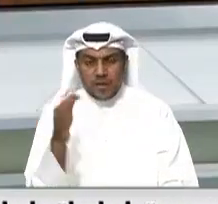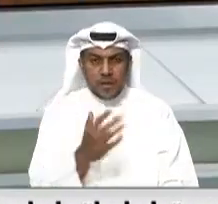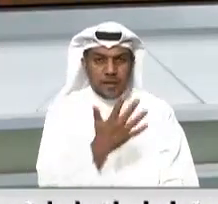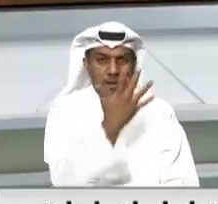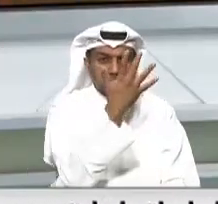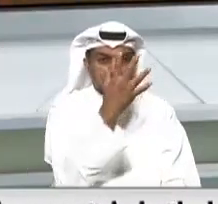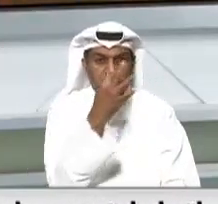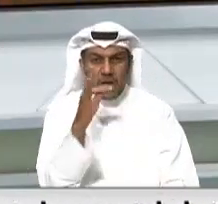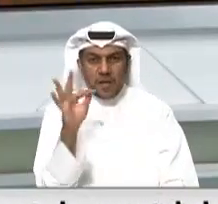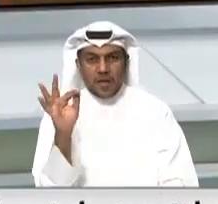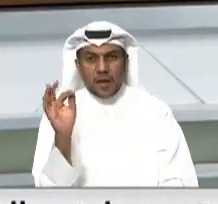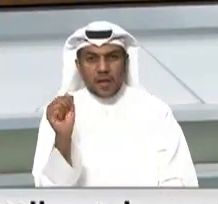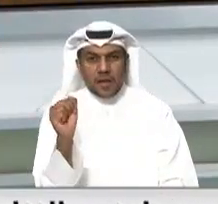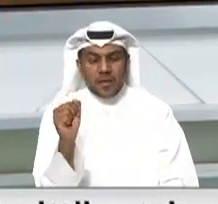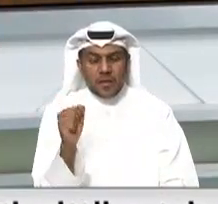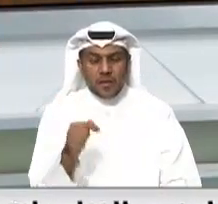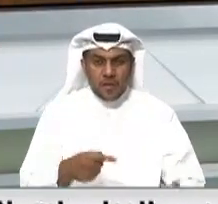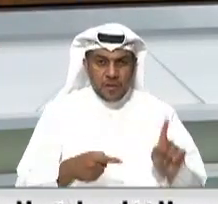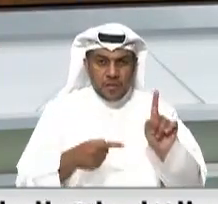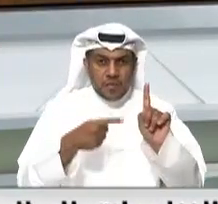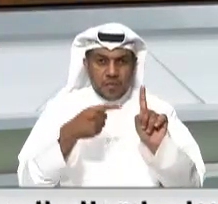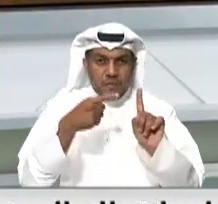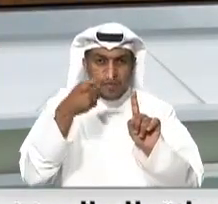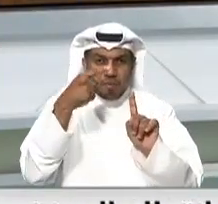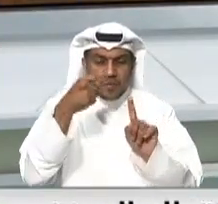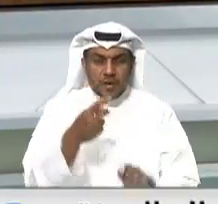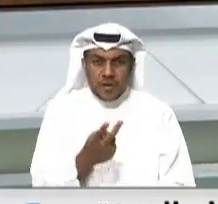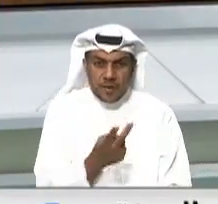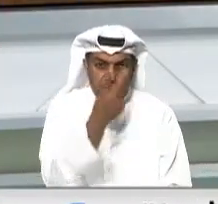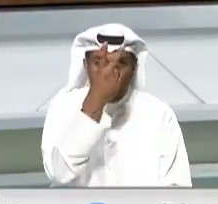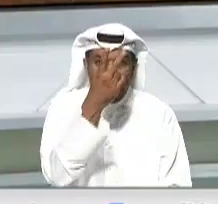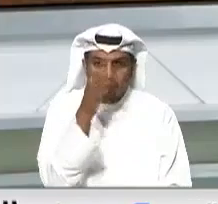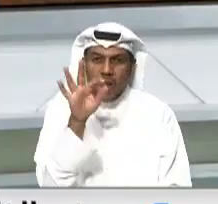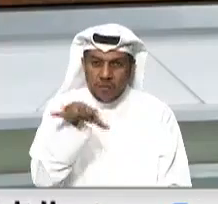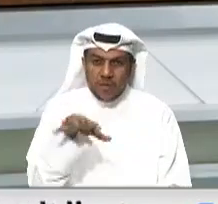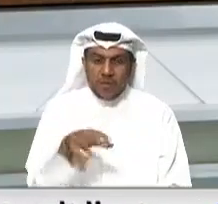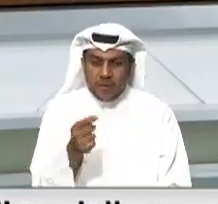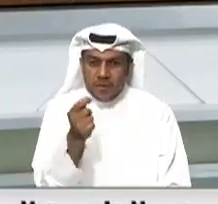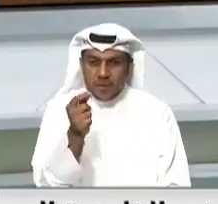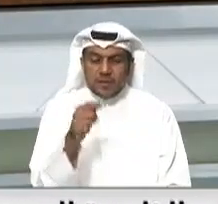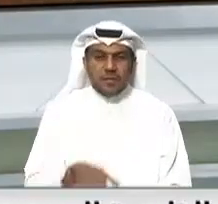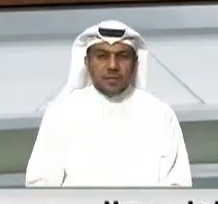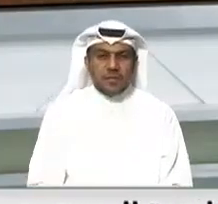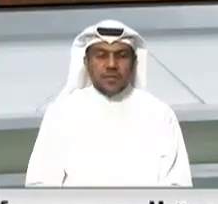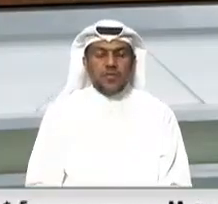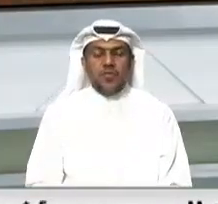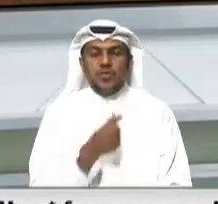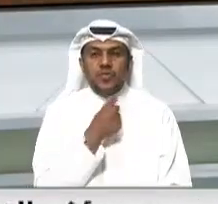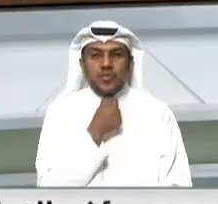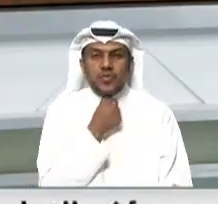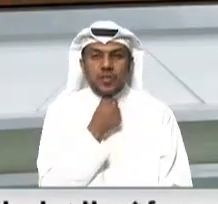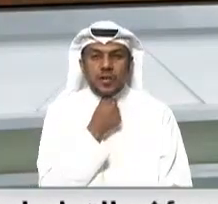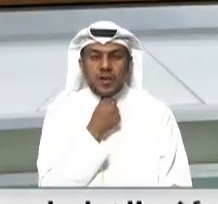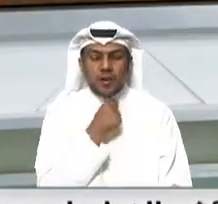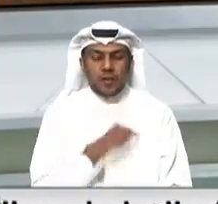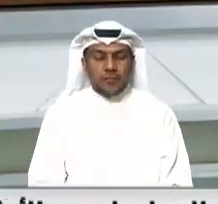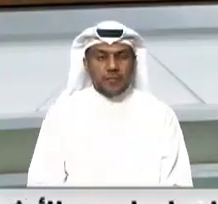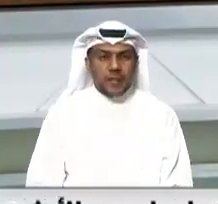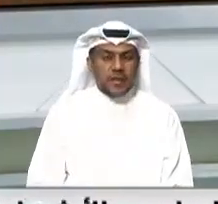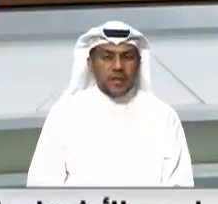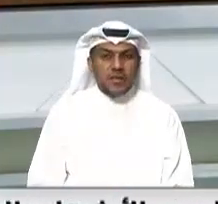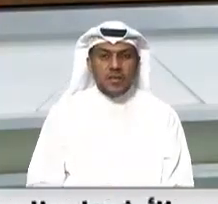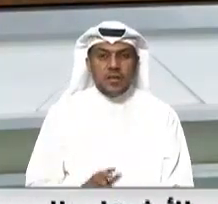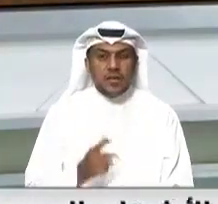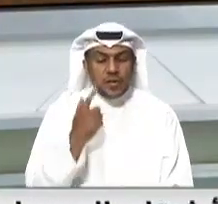35 درجه مئويه في اغلب المناطق وتصل الى 37 في بعض المناطق خاصه في الجهره الهواء الشمال الغربي راح